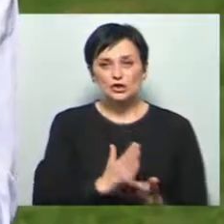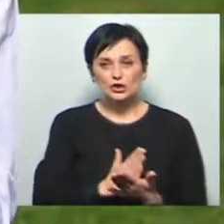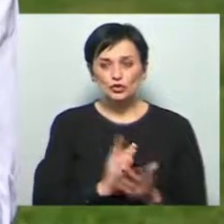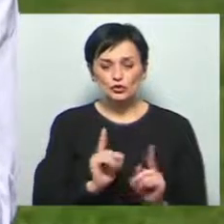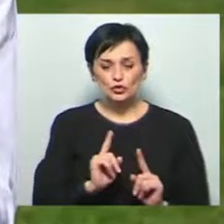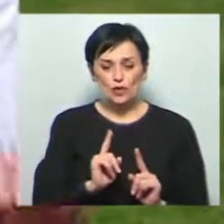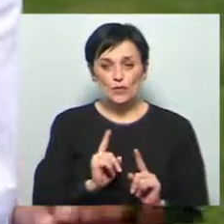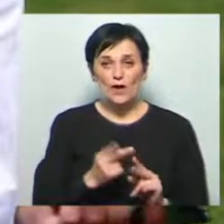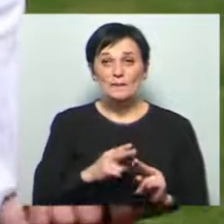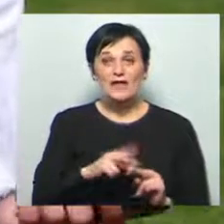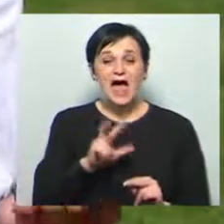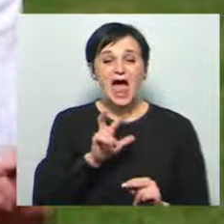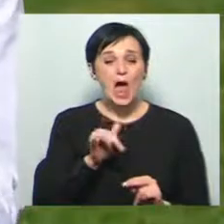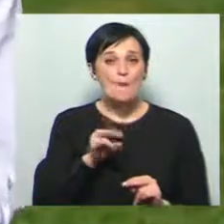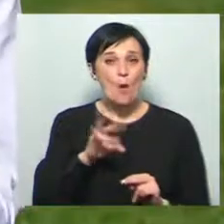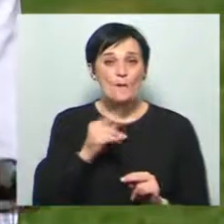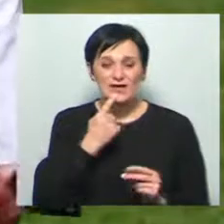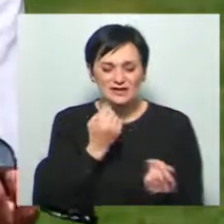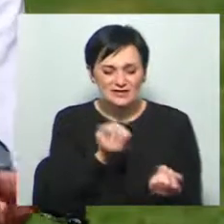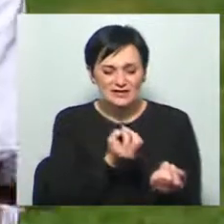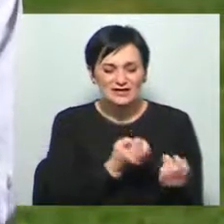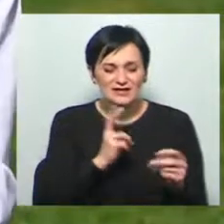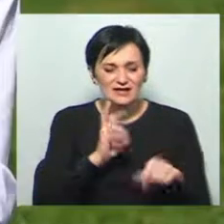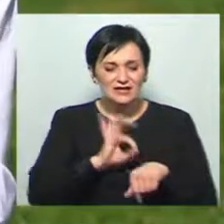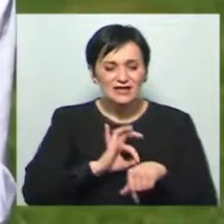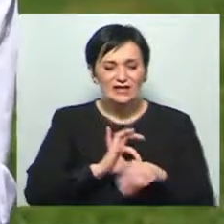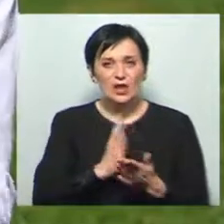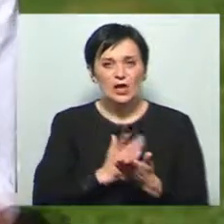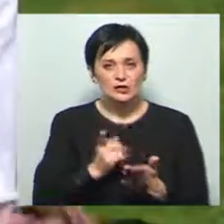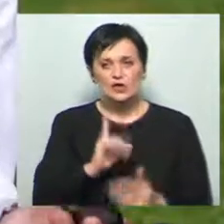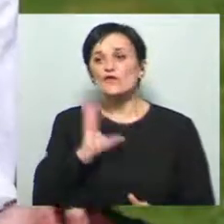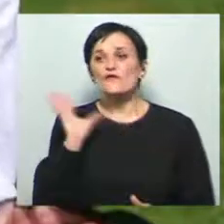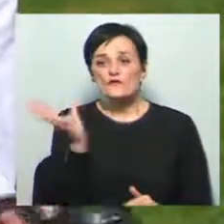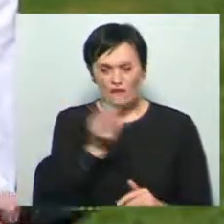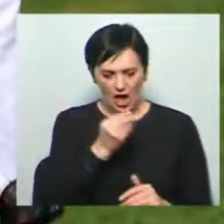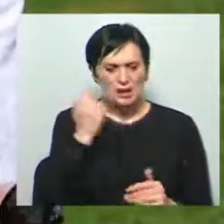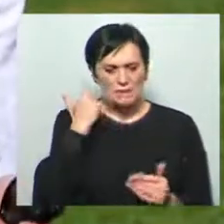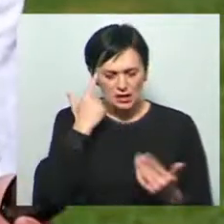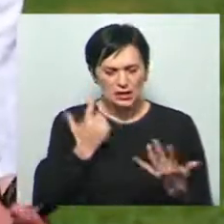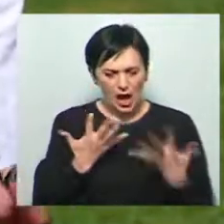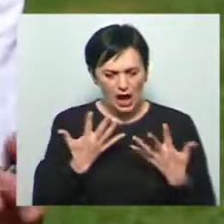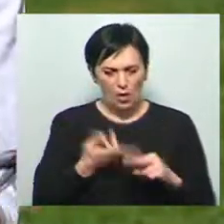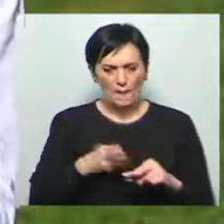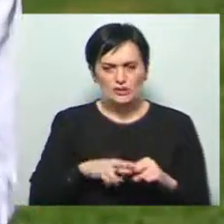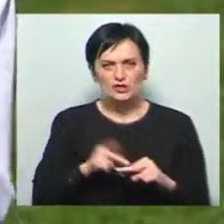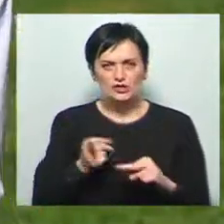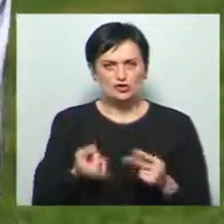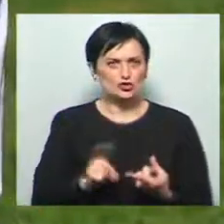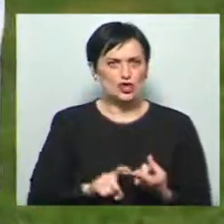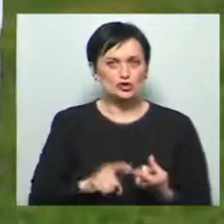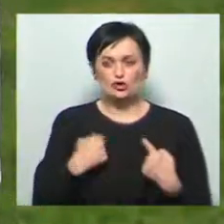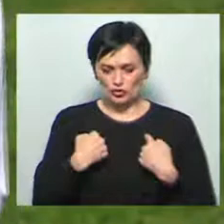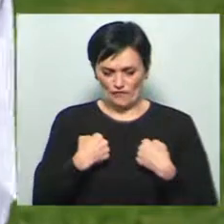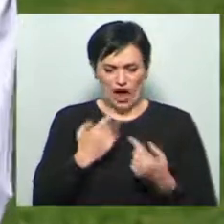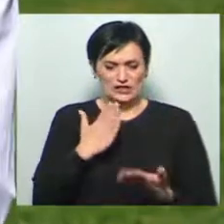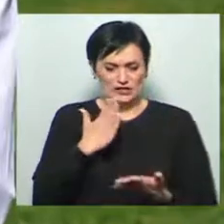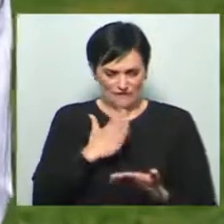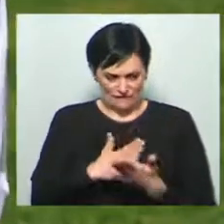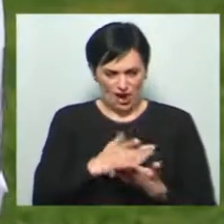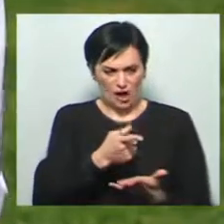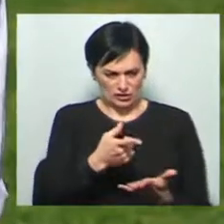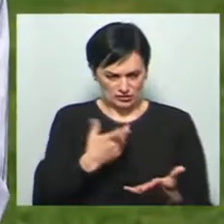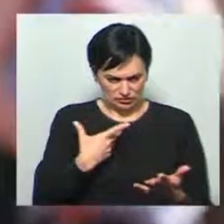ამ ჰემოფილია რაც არის, ყველამ გაიგოს ამის შესახებ, რომ ჩვენ ვართ მათ შორის